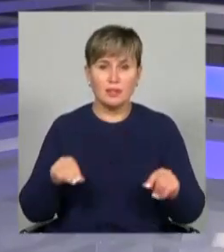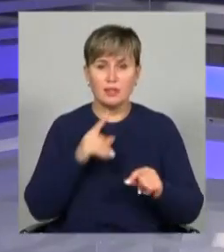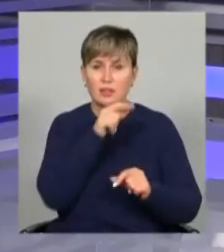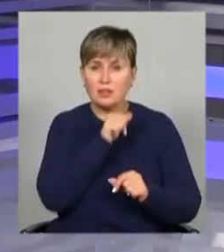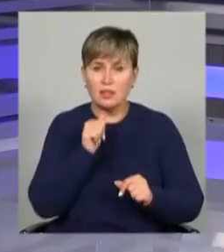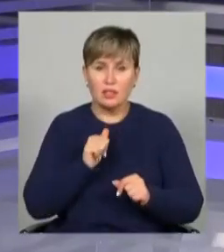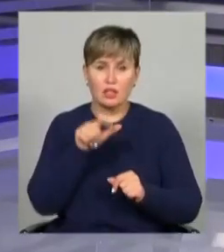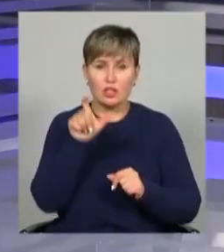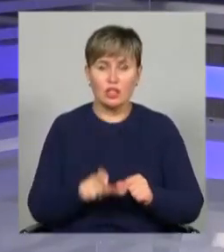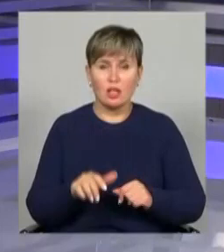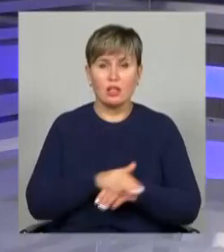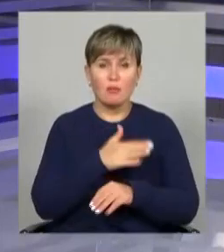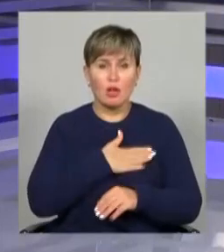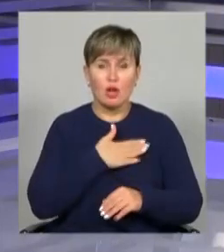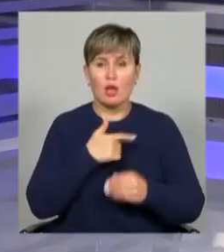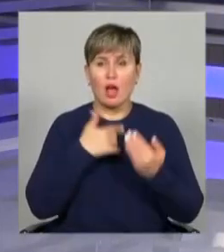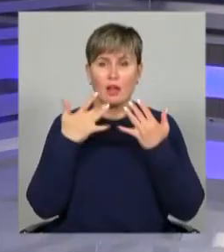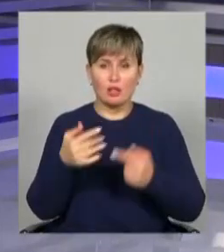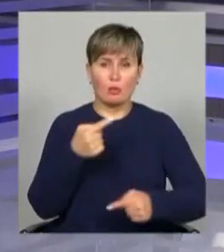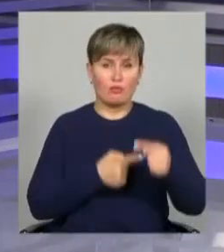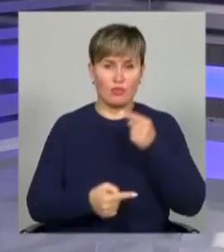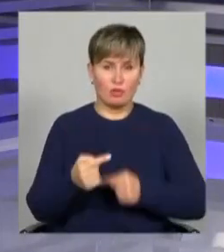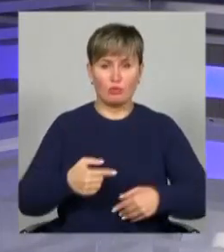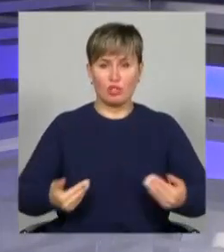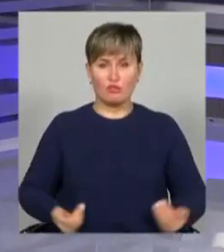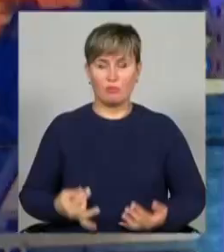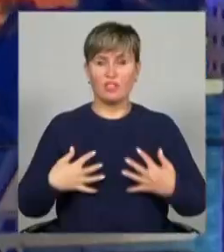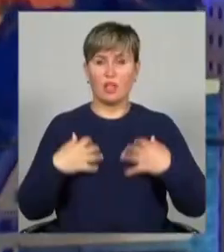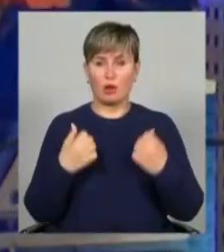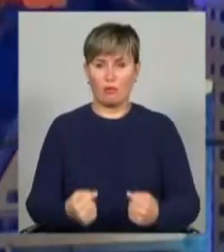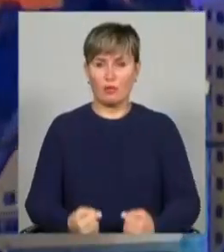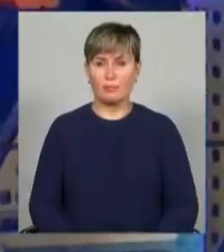человек, добродушный. Я требую, чтобы его вернули нам, живым и здоровым.